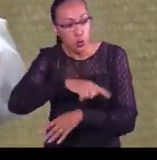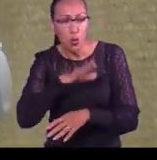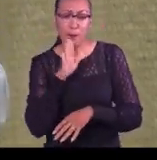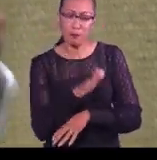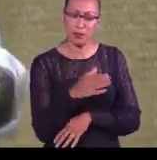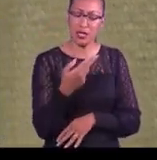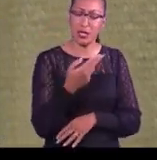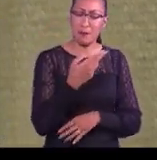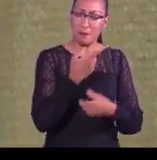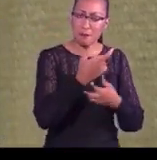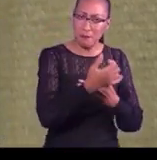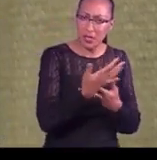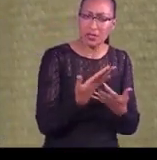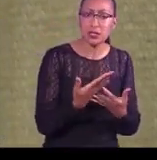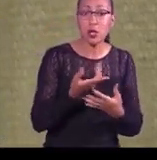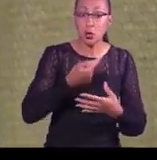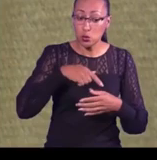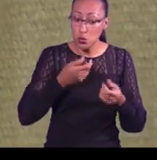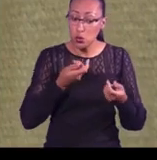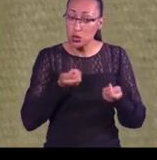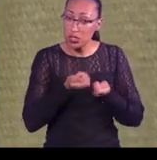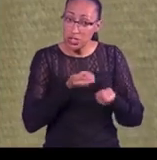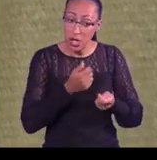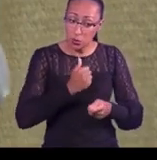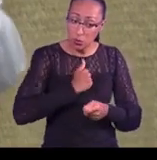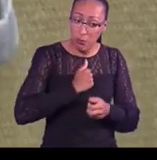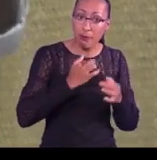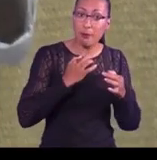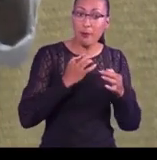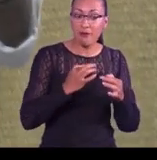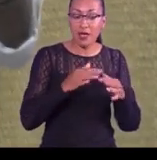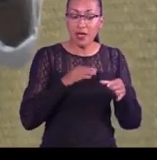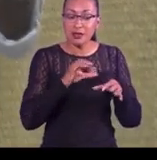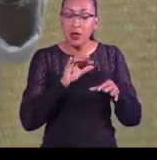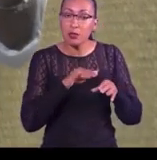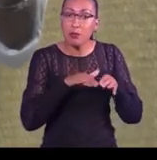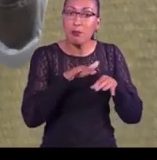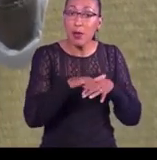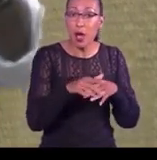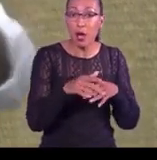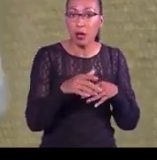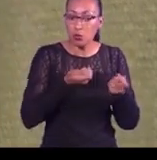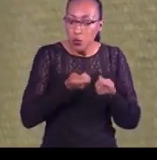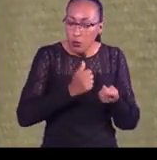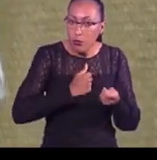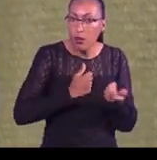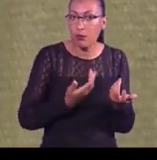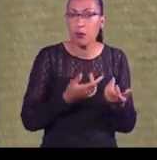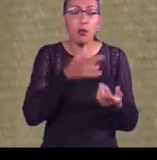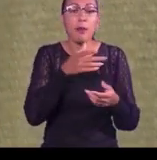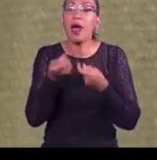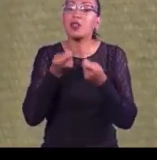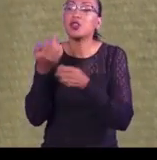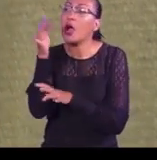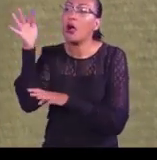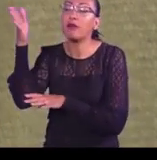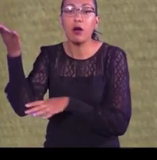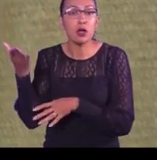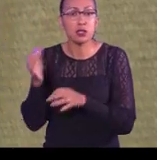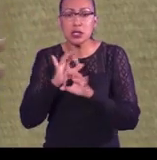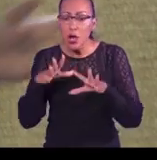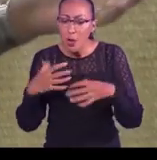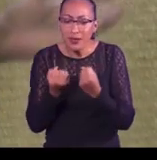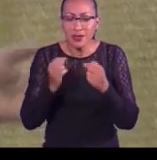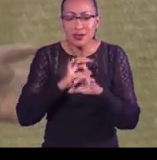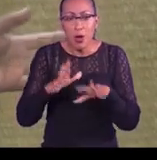nous gérer ces 4 pages géométriques-là nous-mêmes en matière de développement. Oui, il faut aller plus loin, parce qu'on ne peut pas gérer sans la compétence et sans les moyens.